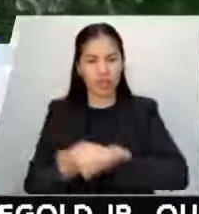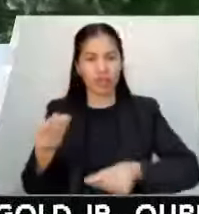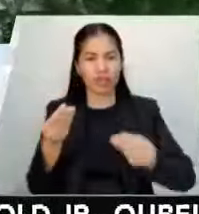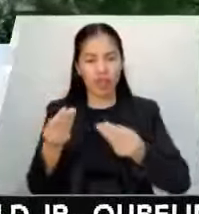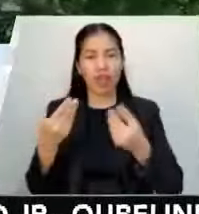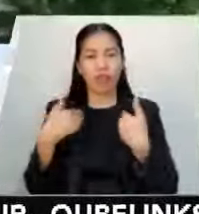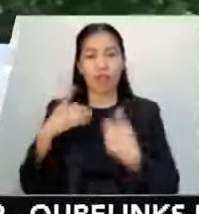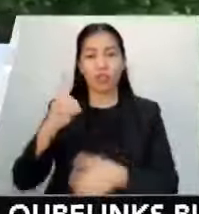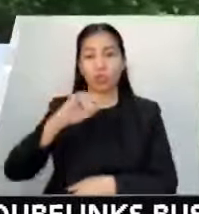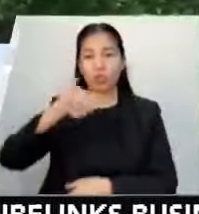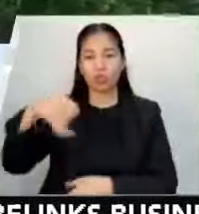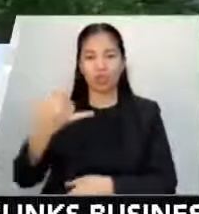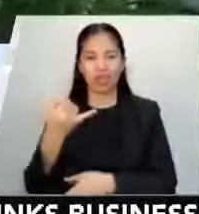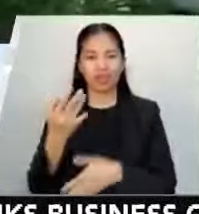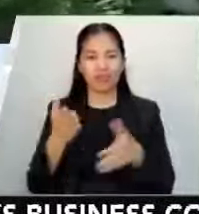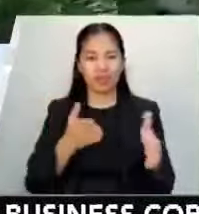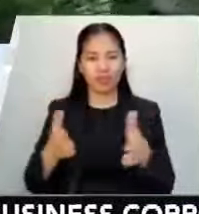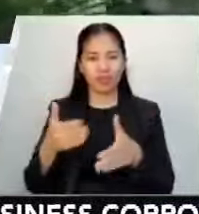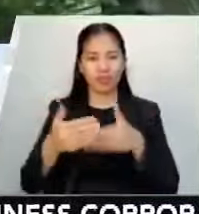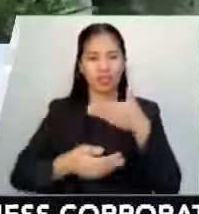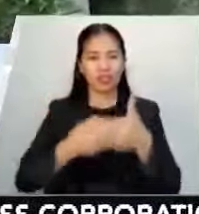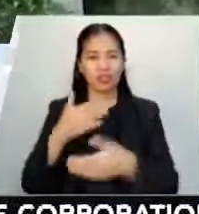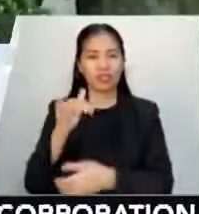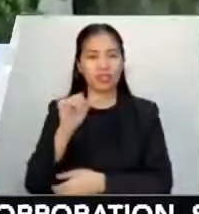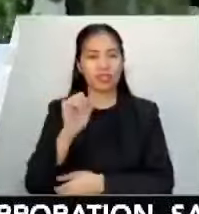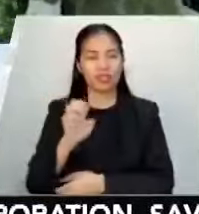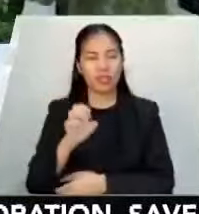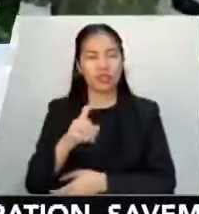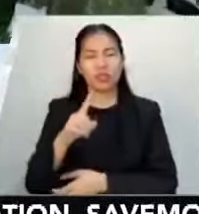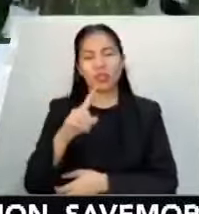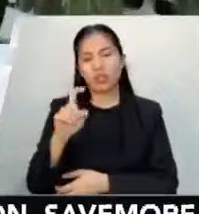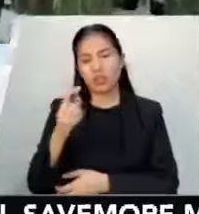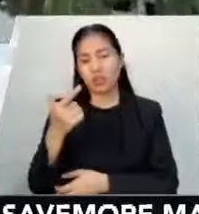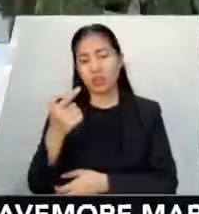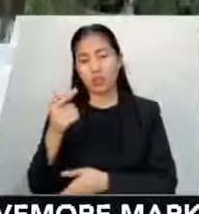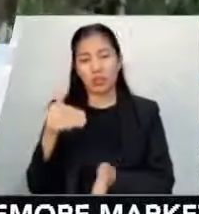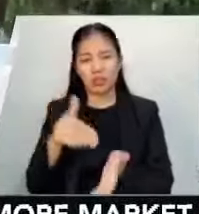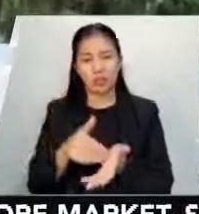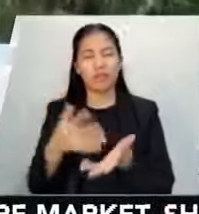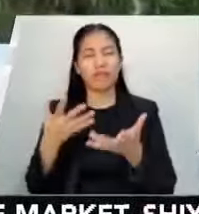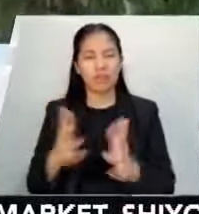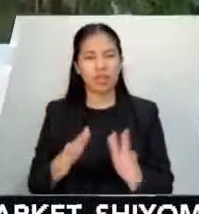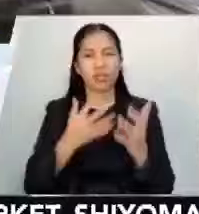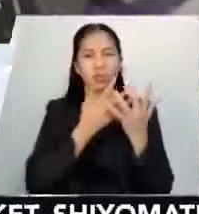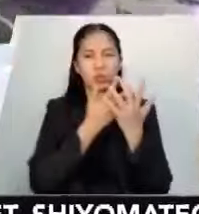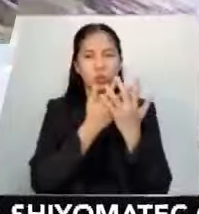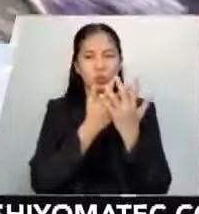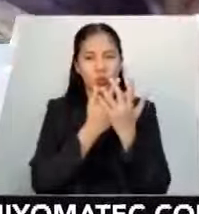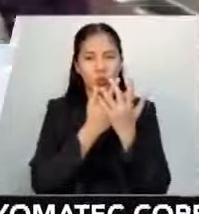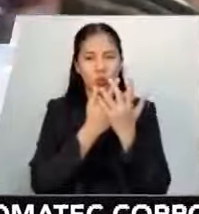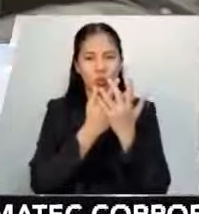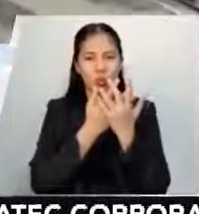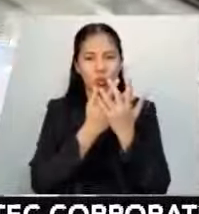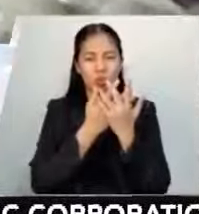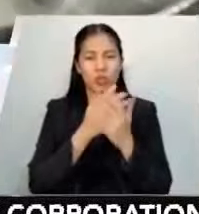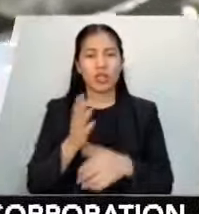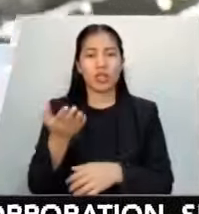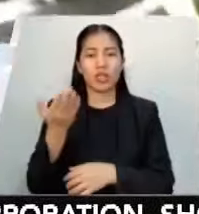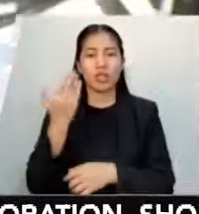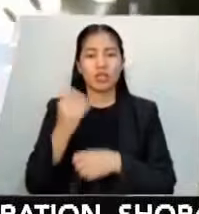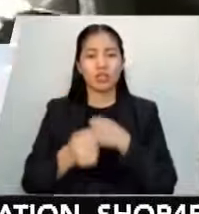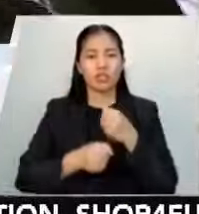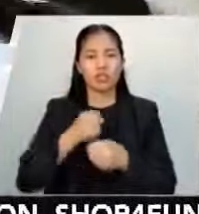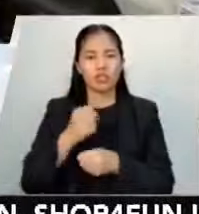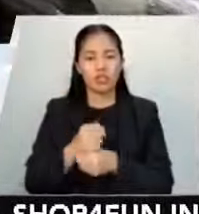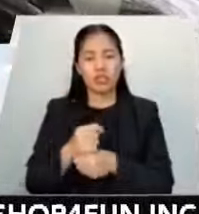Lagpas 121,000 dyan ang naikulong na. Noon lamang daw nakaraang taon ay mahigit 10